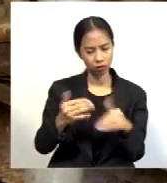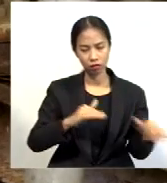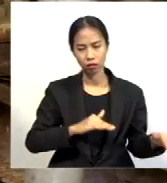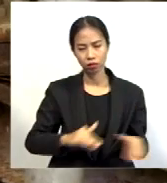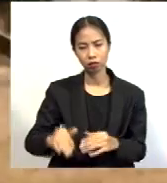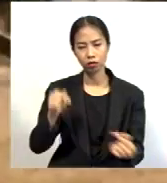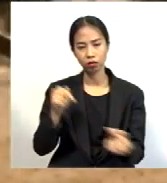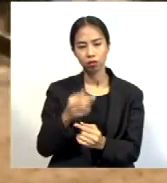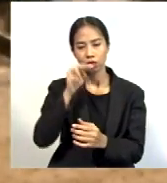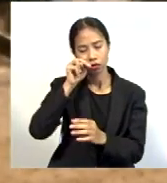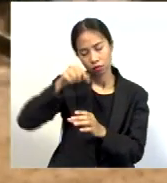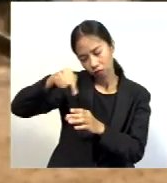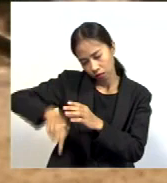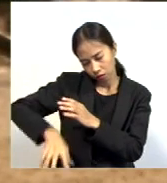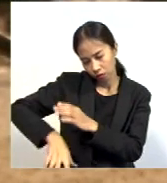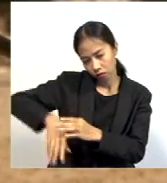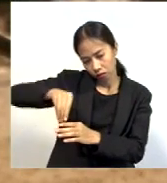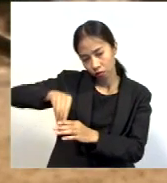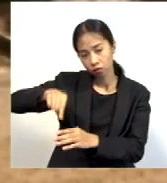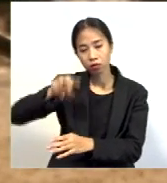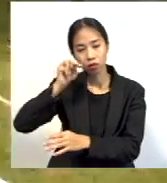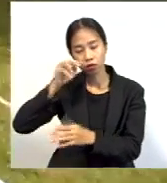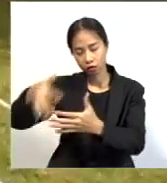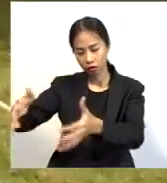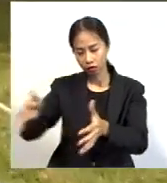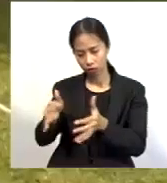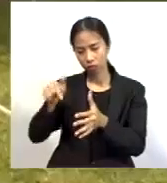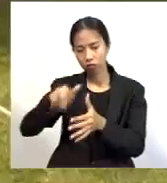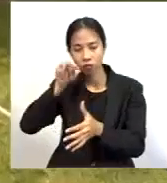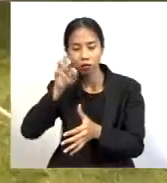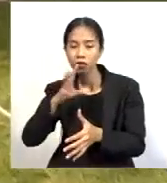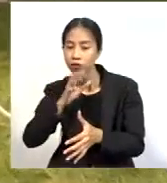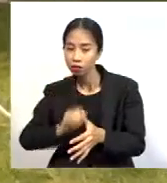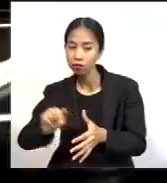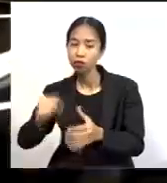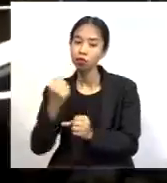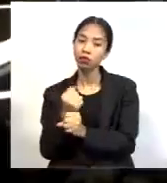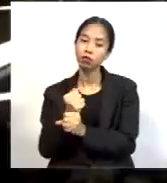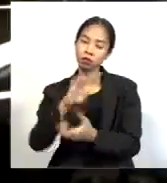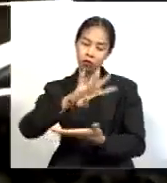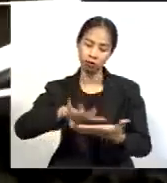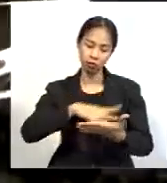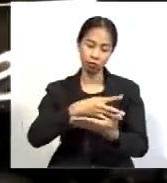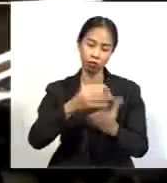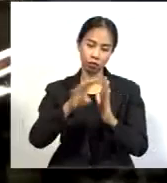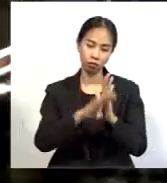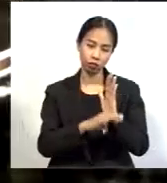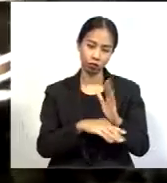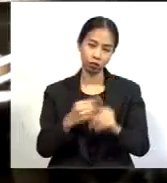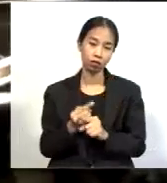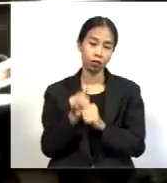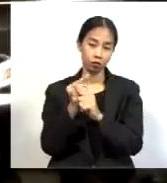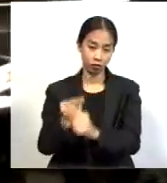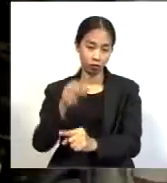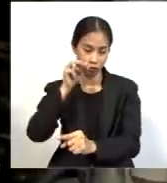าลแล้วก็ปรับปรุงซ่อมแซมบ่อบาดาลเดิมพร้อมดำเนินการตามมาตรการของกระทรวงสาธารณสุขโดยสำรองเก็บน้ำ